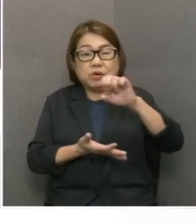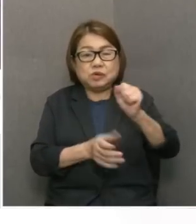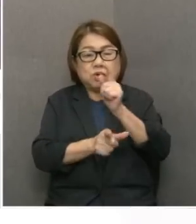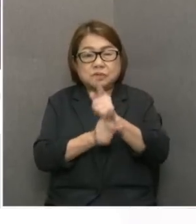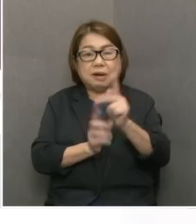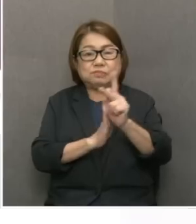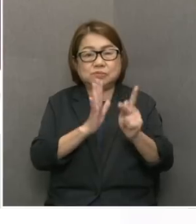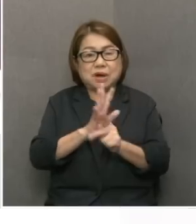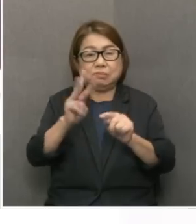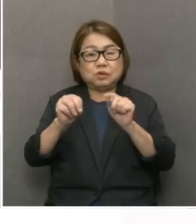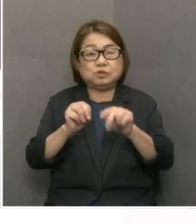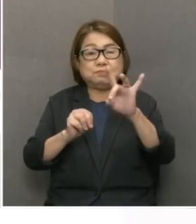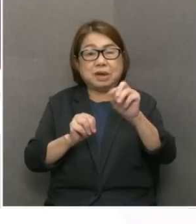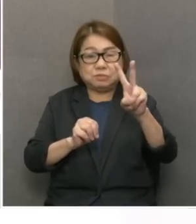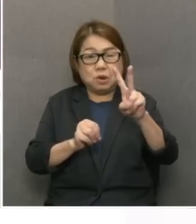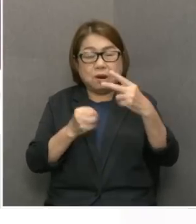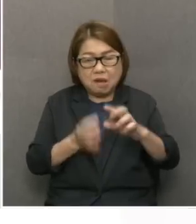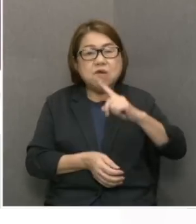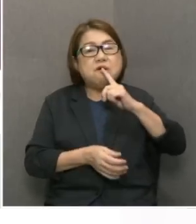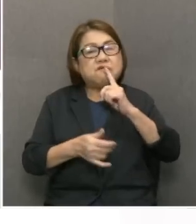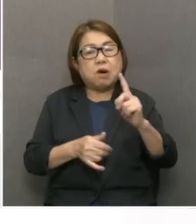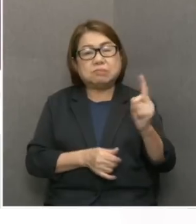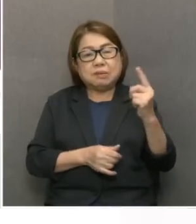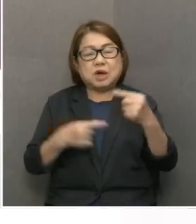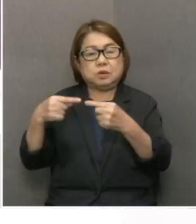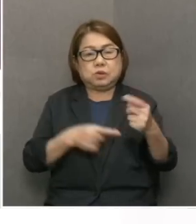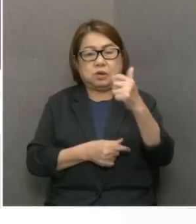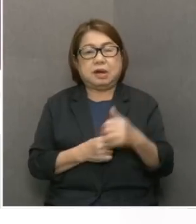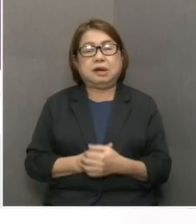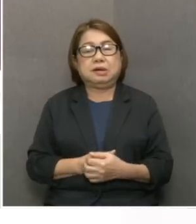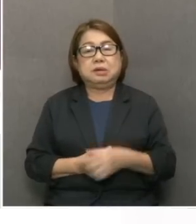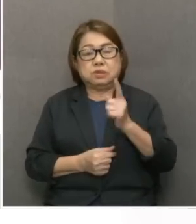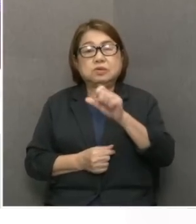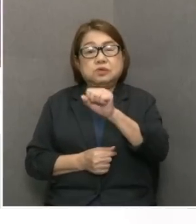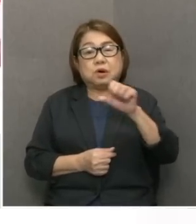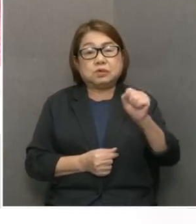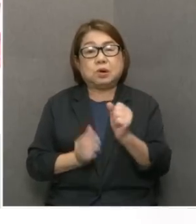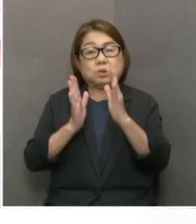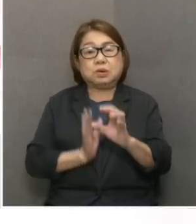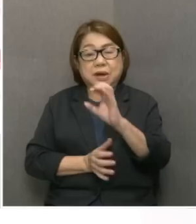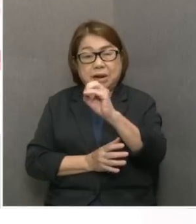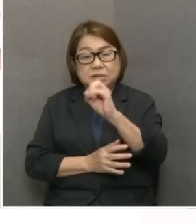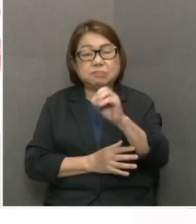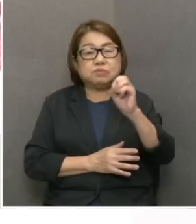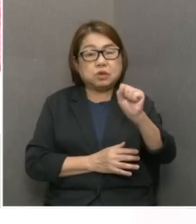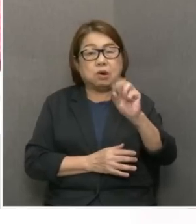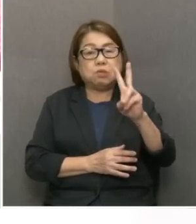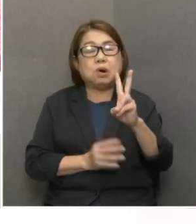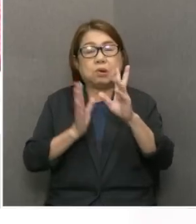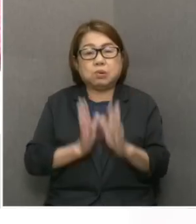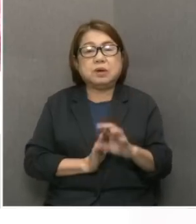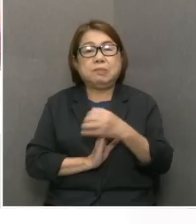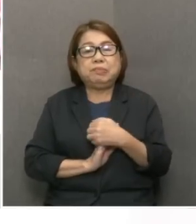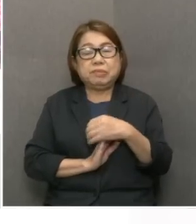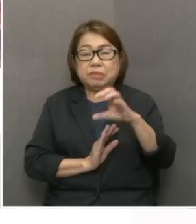รัฐธรรมนูญโดยสส 50คนหรือสว 25คนหรือกกตร้องเองในฐานะ